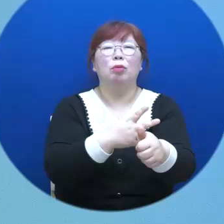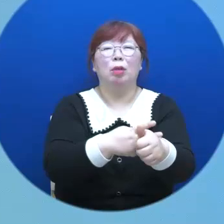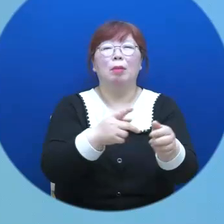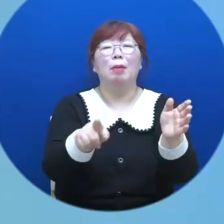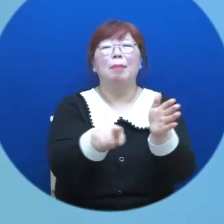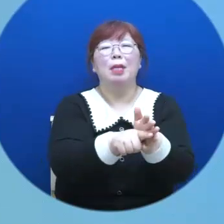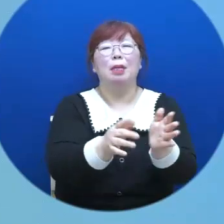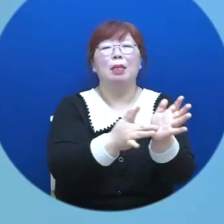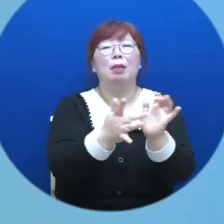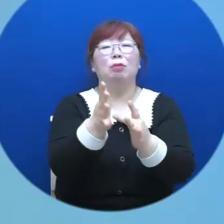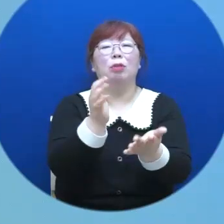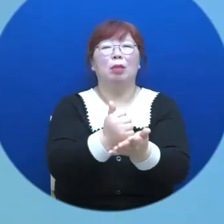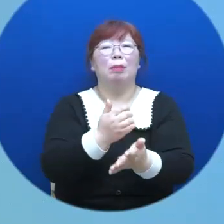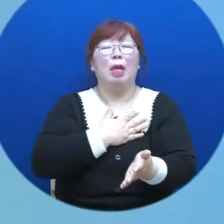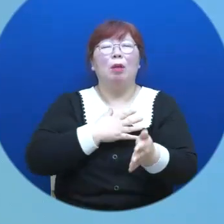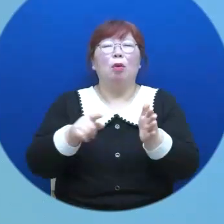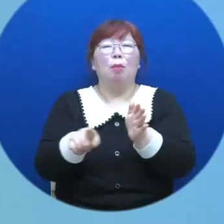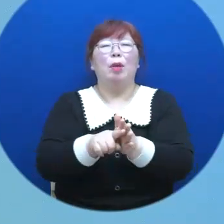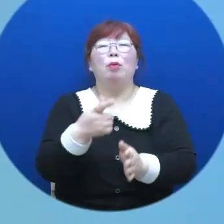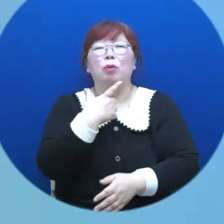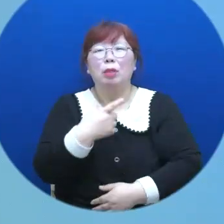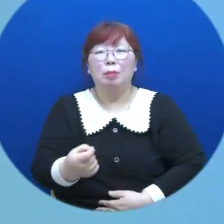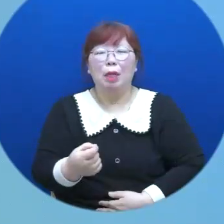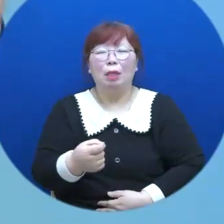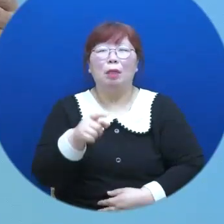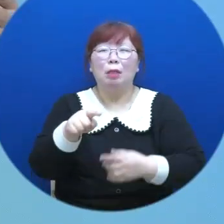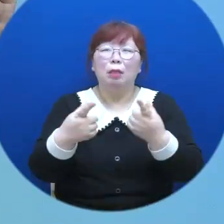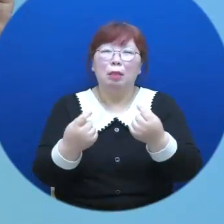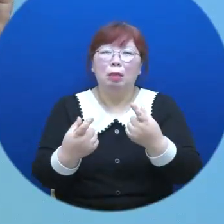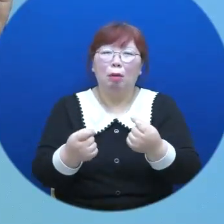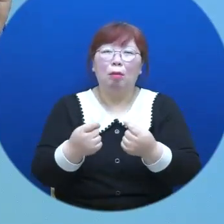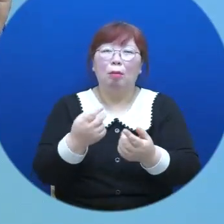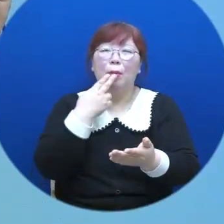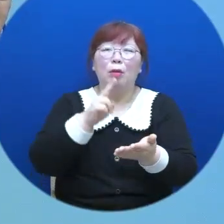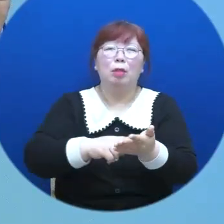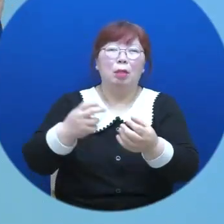나도 믿고 싶어요 라고 하는 그런 고백이 있다고.